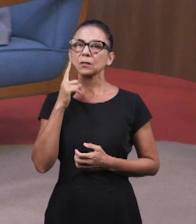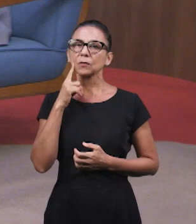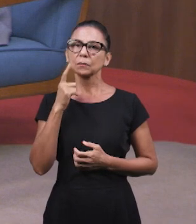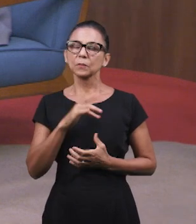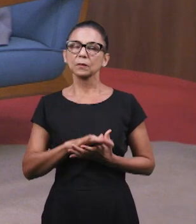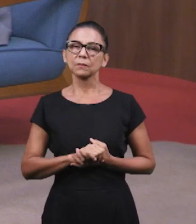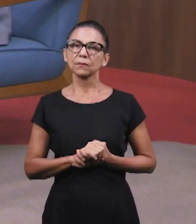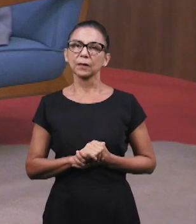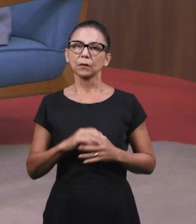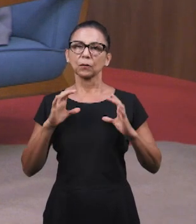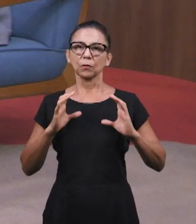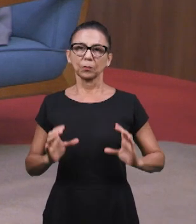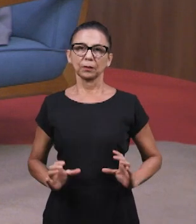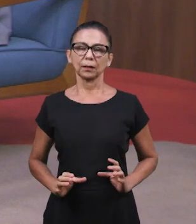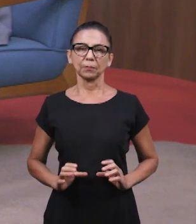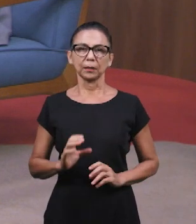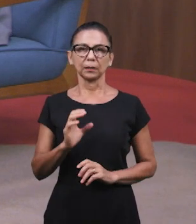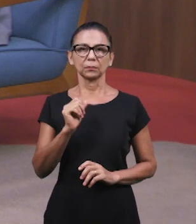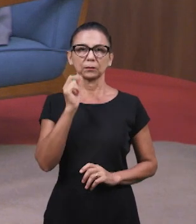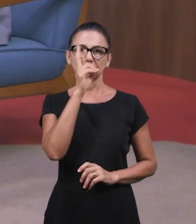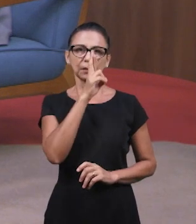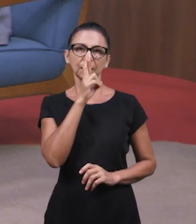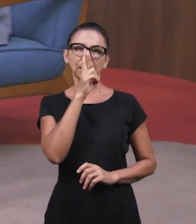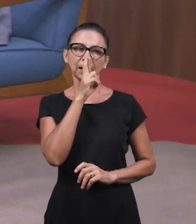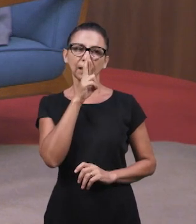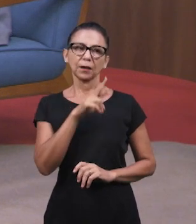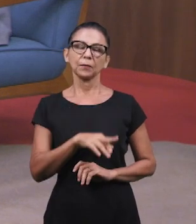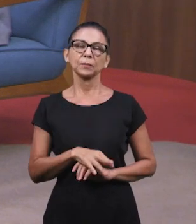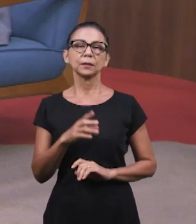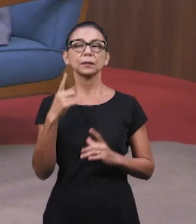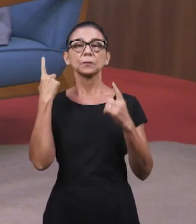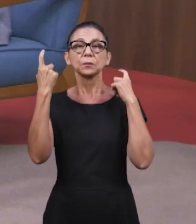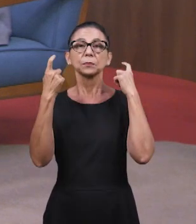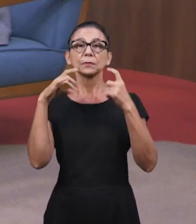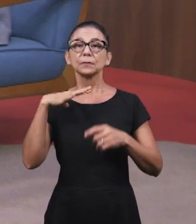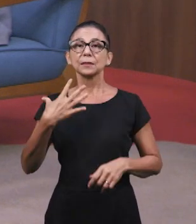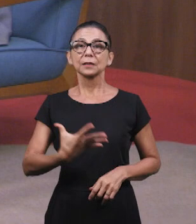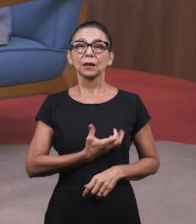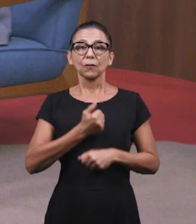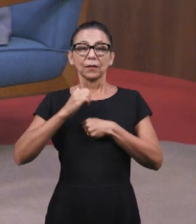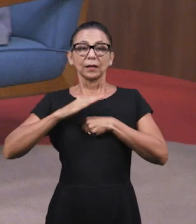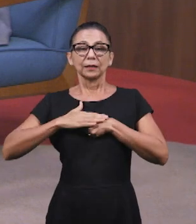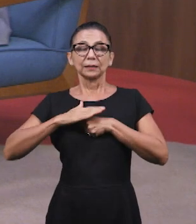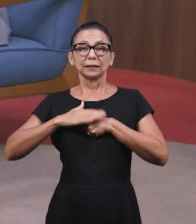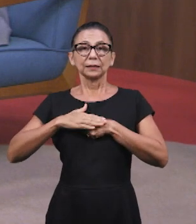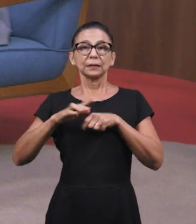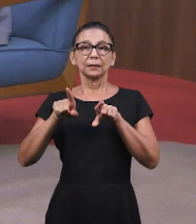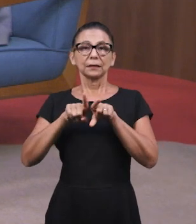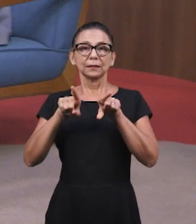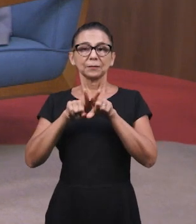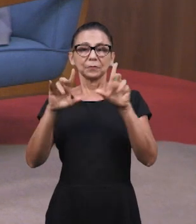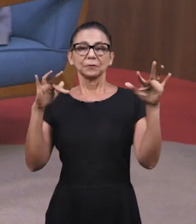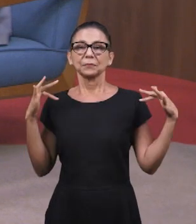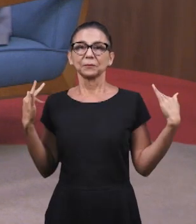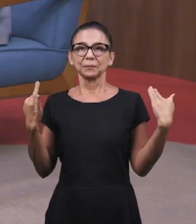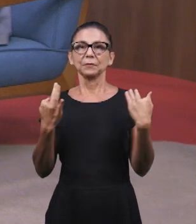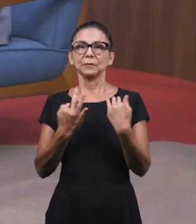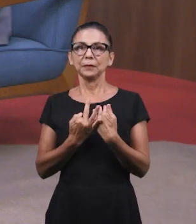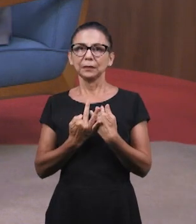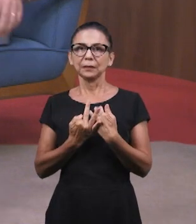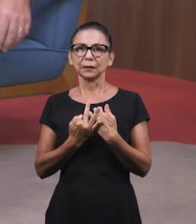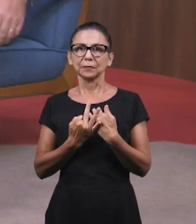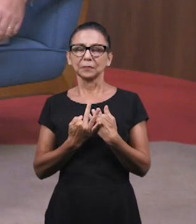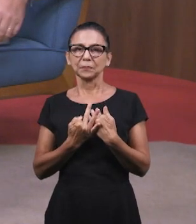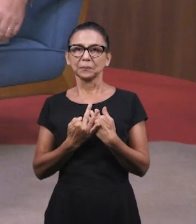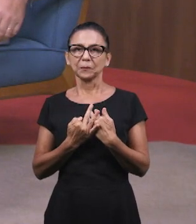le salut pour sa famille, elle était aussi consciente du moment, de ce qui se passait. Très consciente, parce que là, il y avait